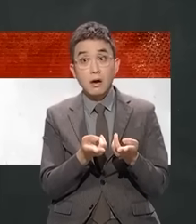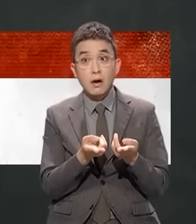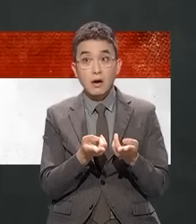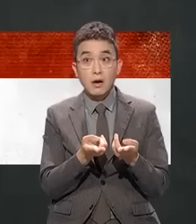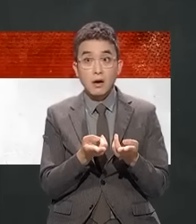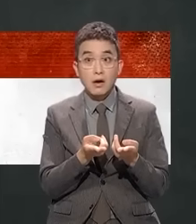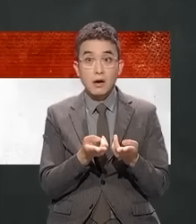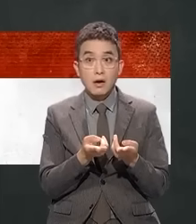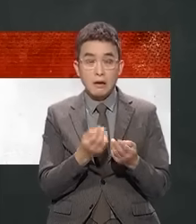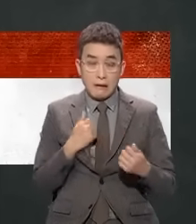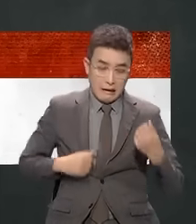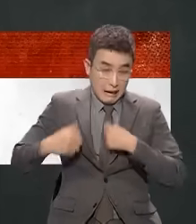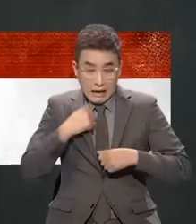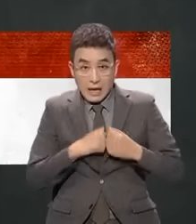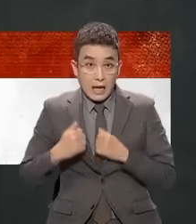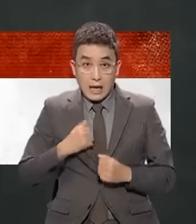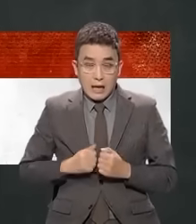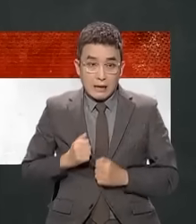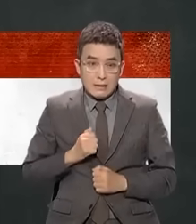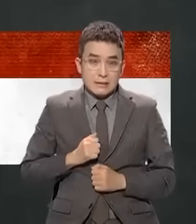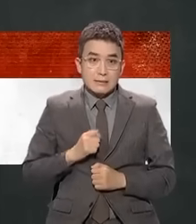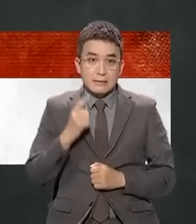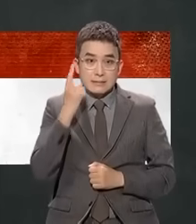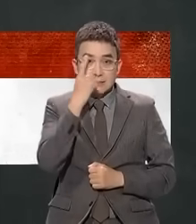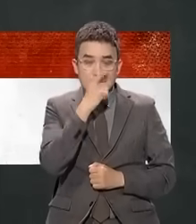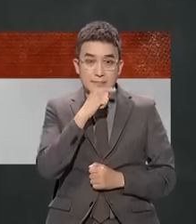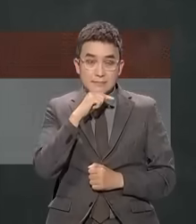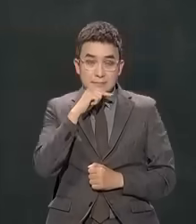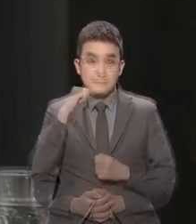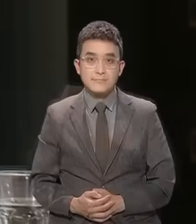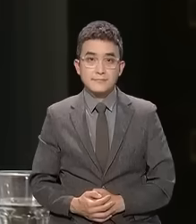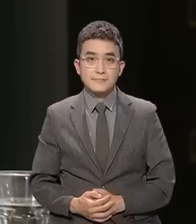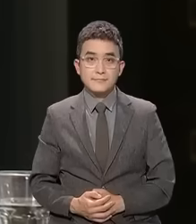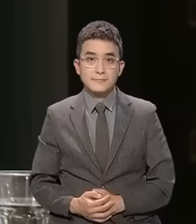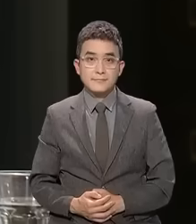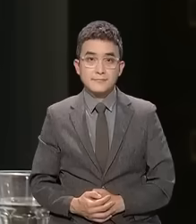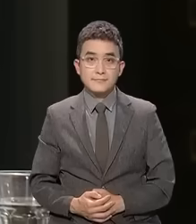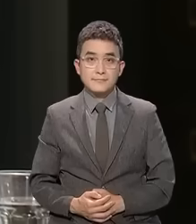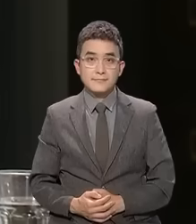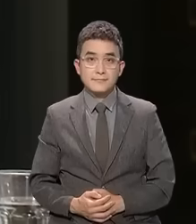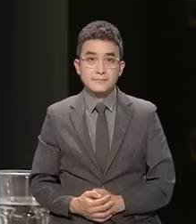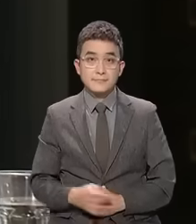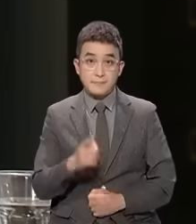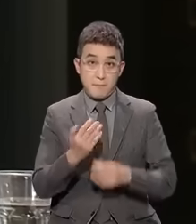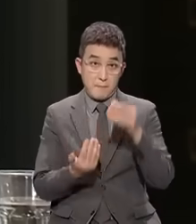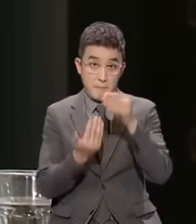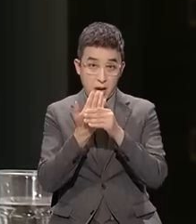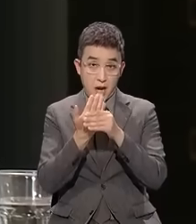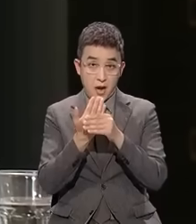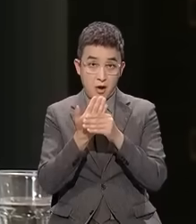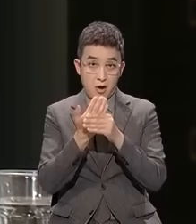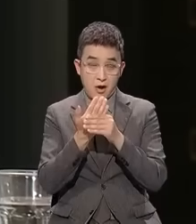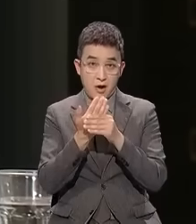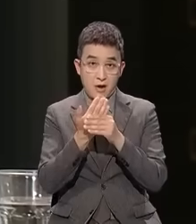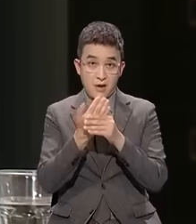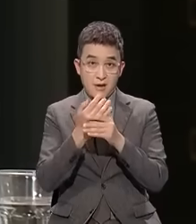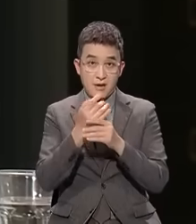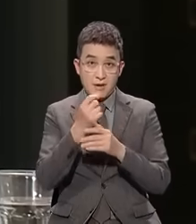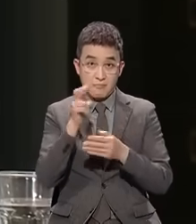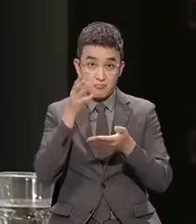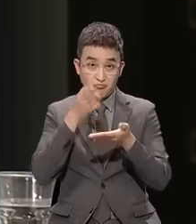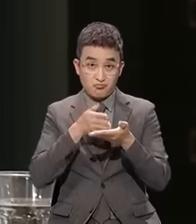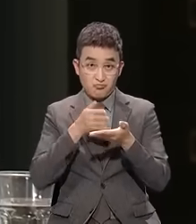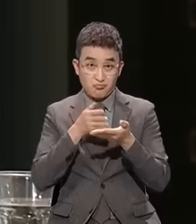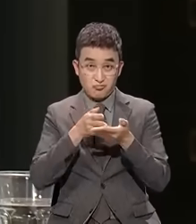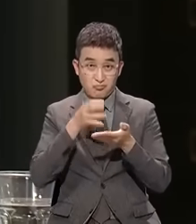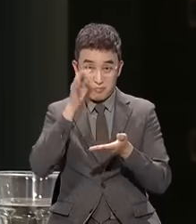주섬주섬 입고서 프론트에 내려가서 항의를 했죠. 자, 이 사건 뉴스로 접하신 분들 많으실